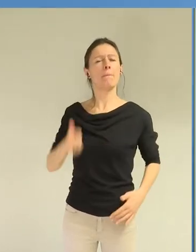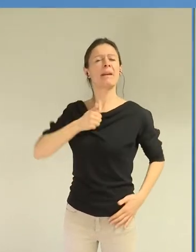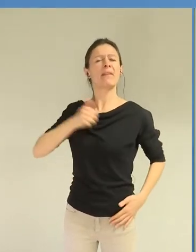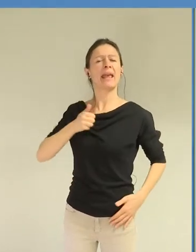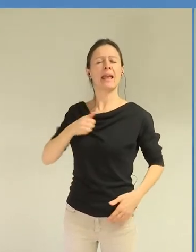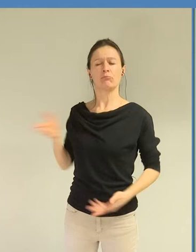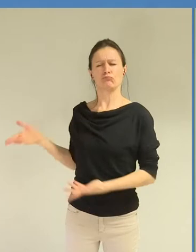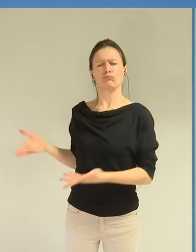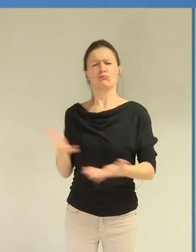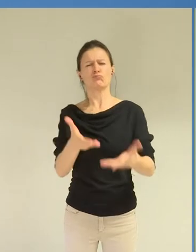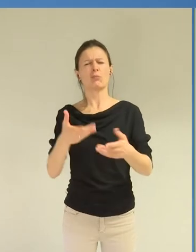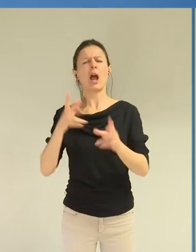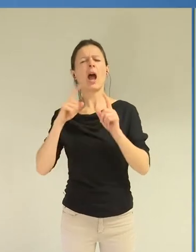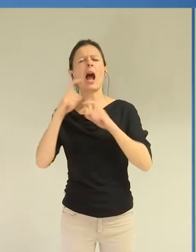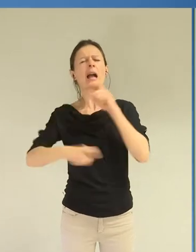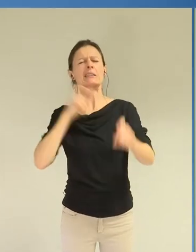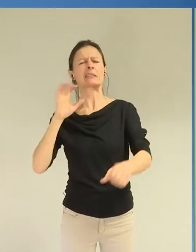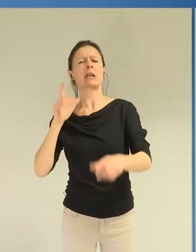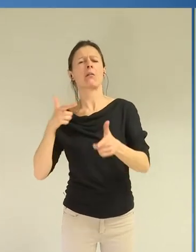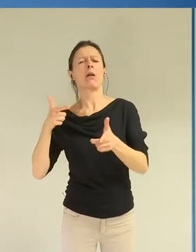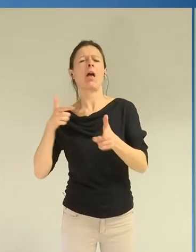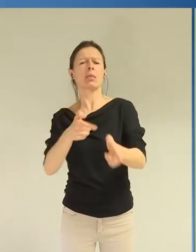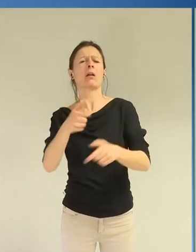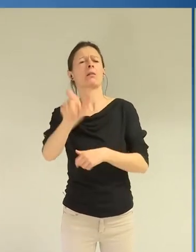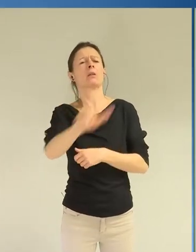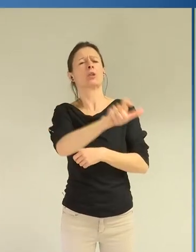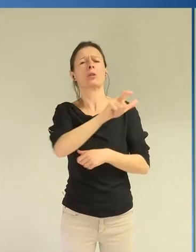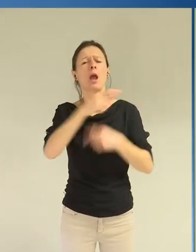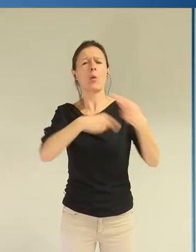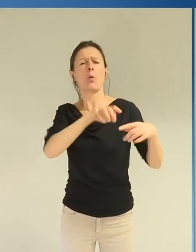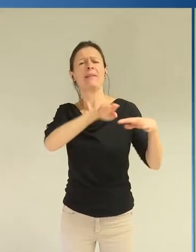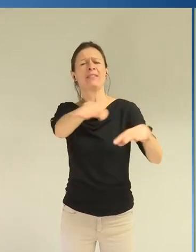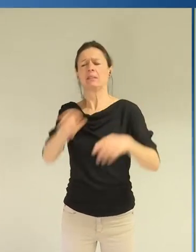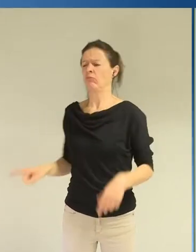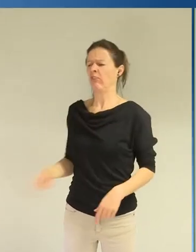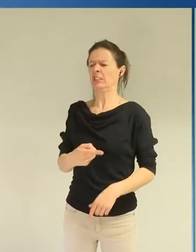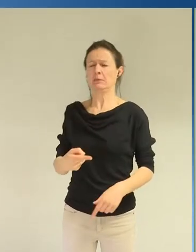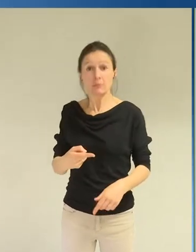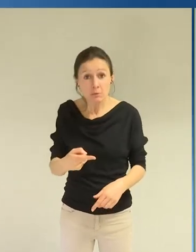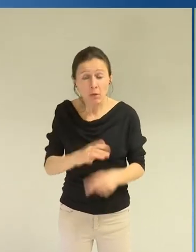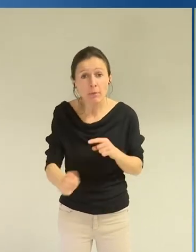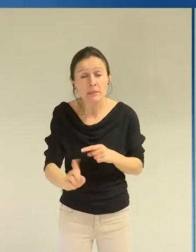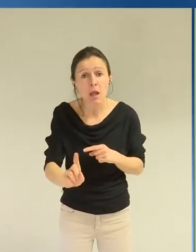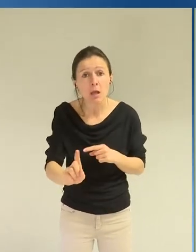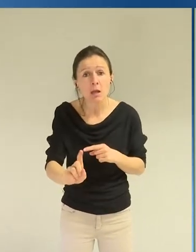qui exercent leur droit de manifester un élu madame en république ça s'empêche et j'espère que le